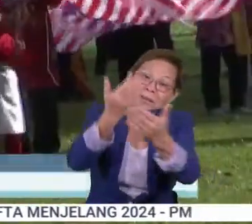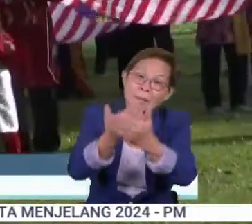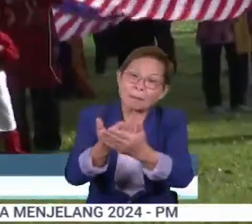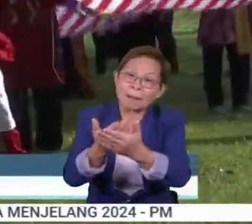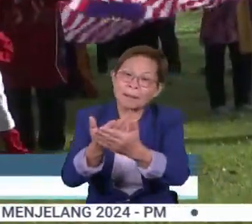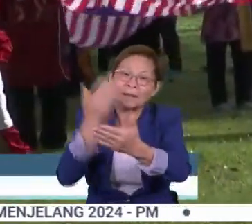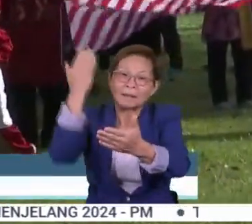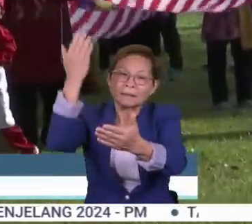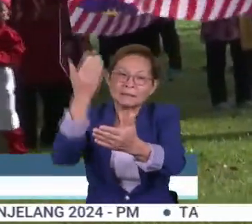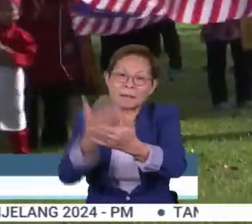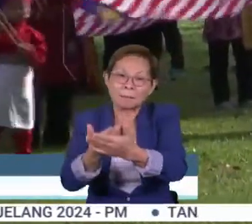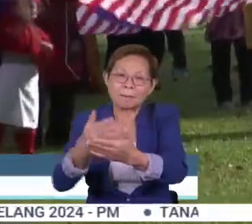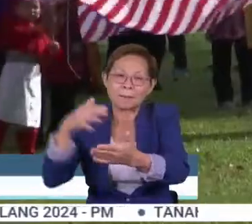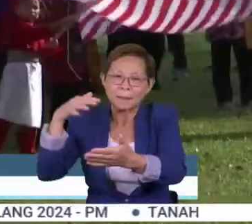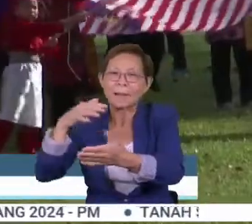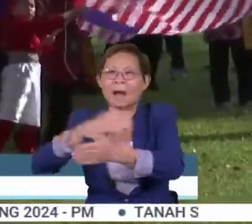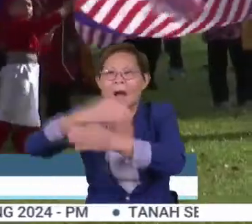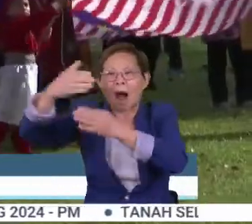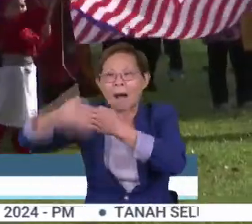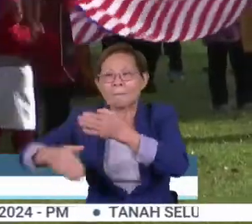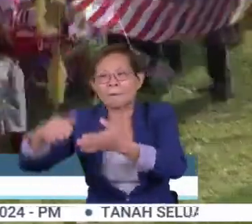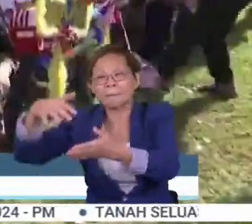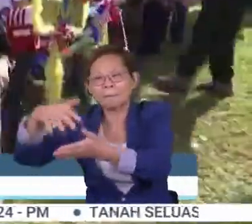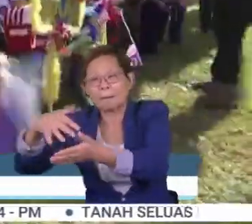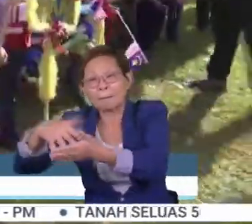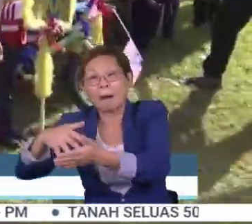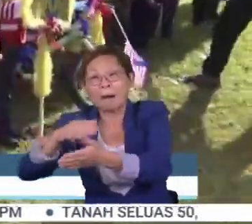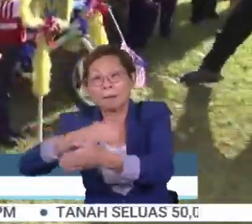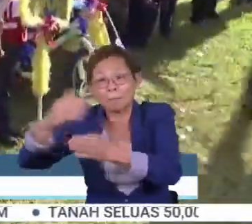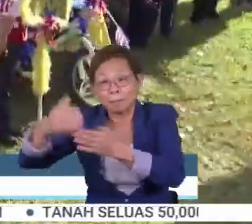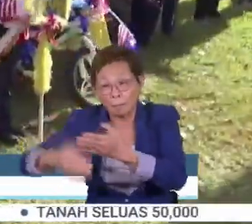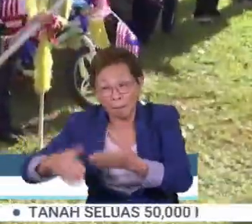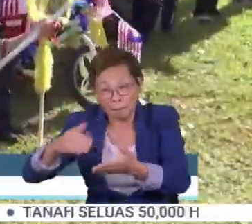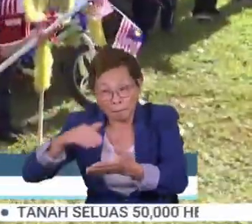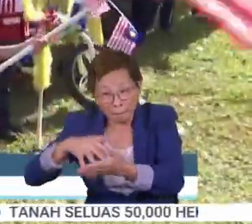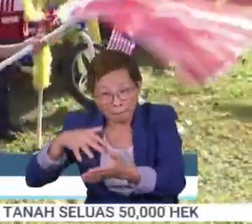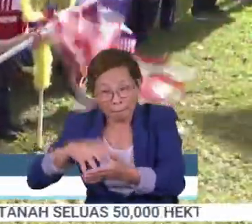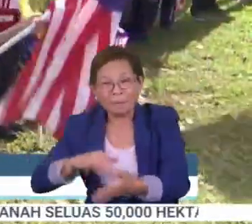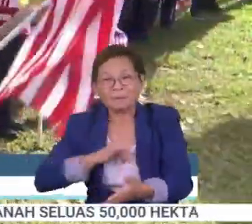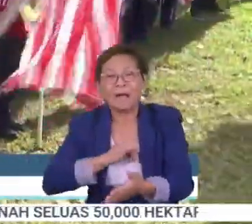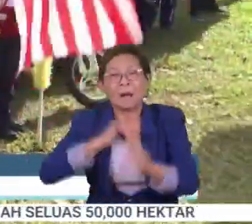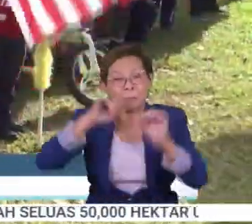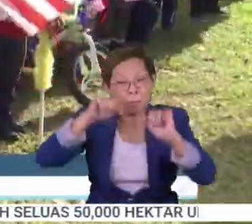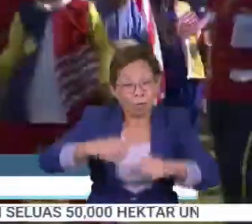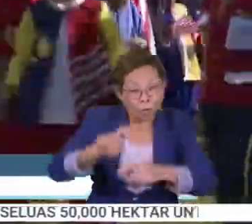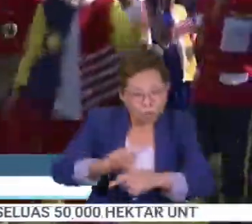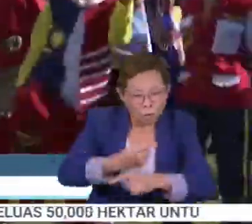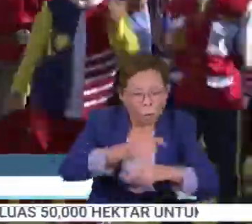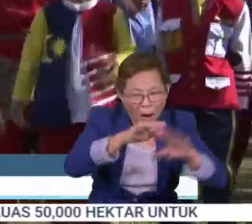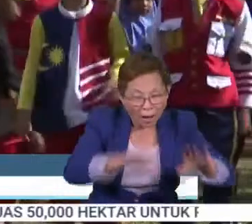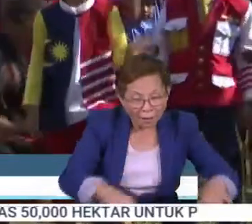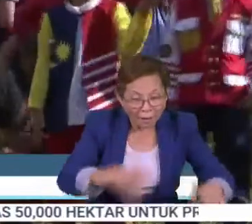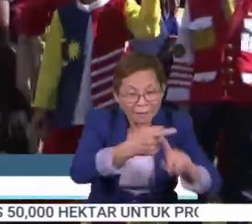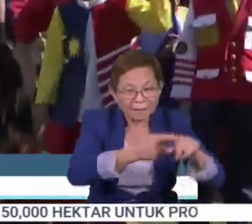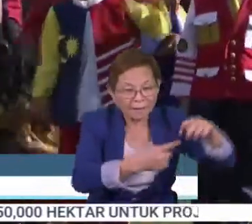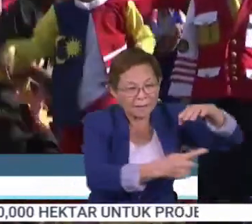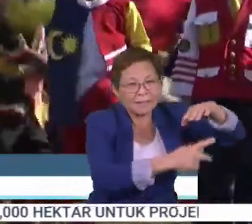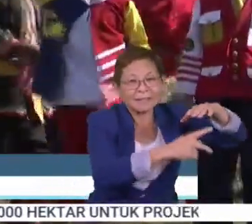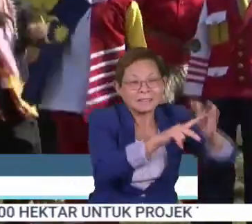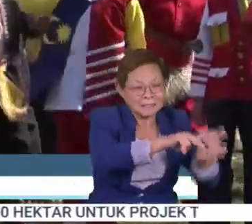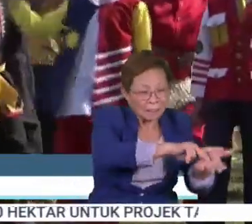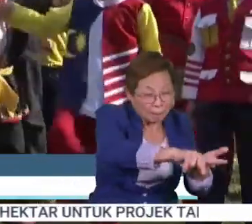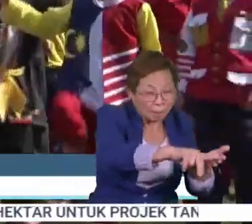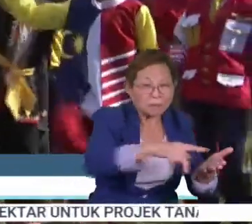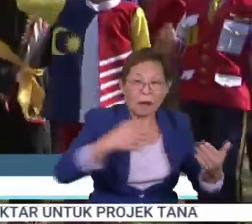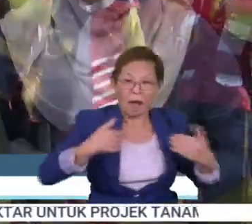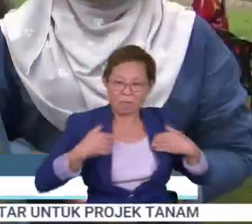akhir pengajian ya. Dan kita berharap kita dapat lahirkan anak-anak daripada Tabika Kemas yang mempunyai jati diri yang